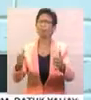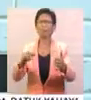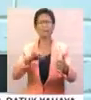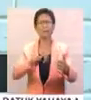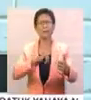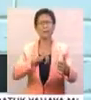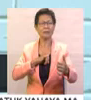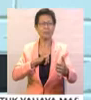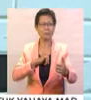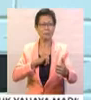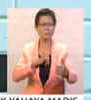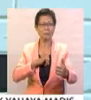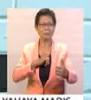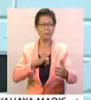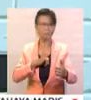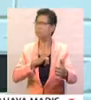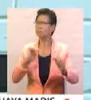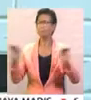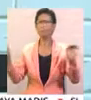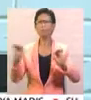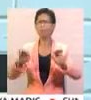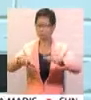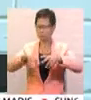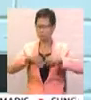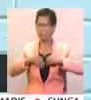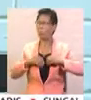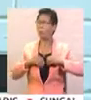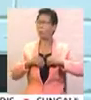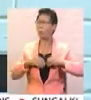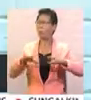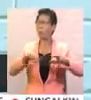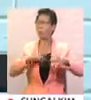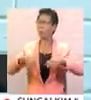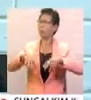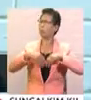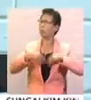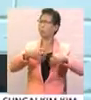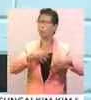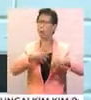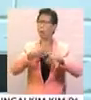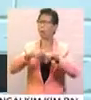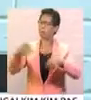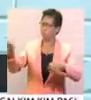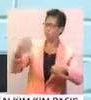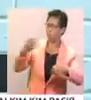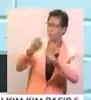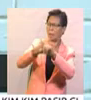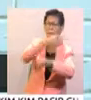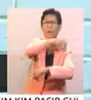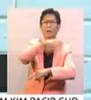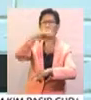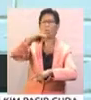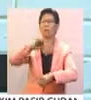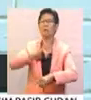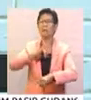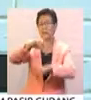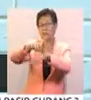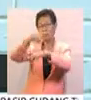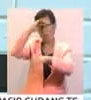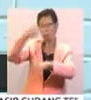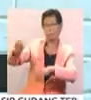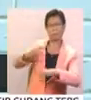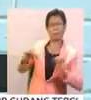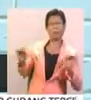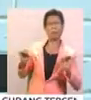Saya tidak menerima sebarang isyarat daripada pegawai saya di Johor tentang berlakunya apa yang